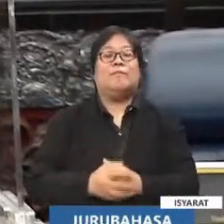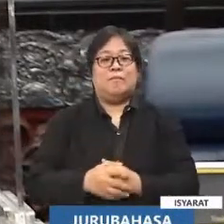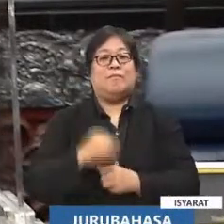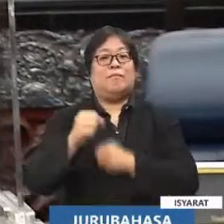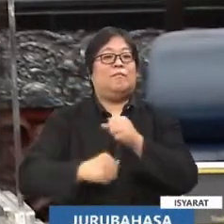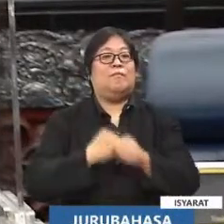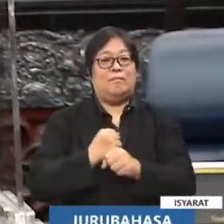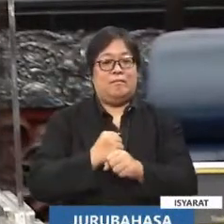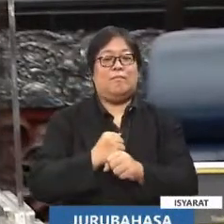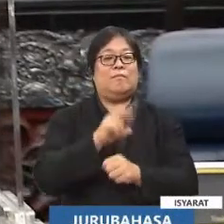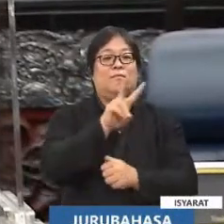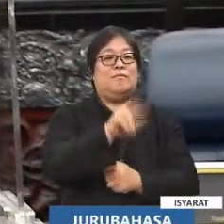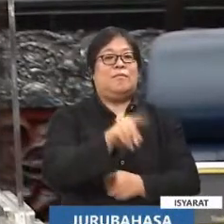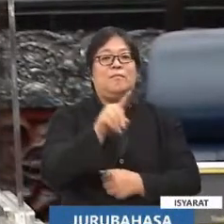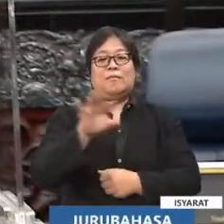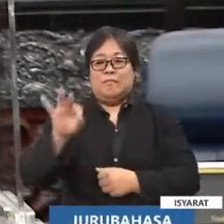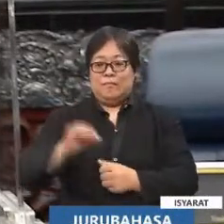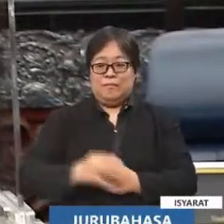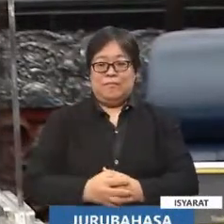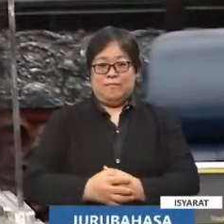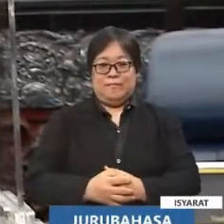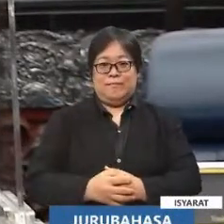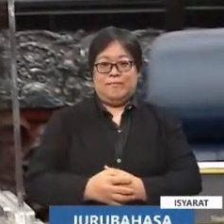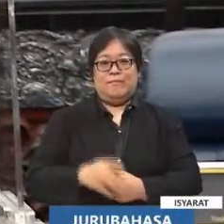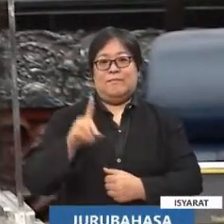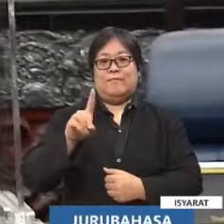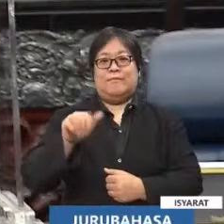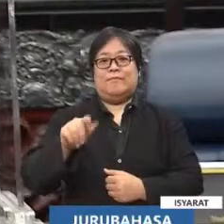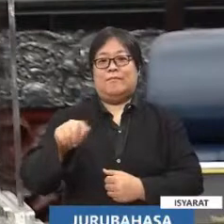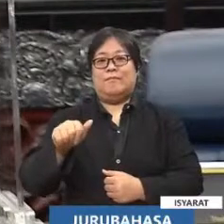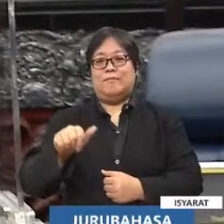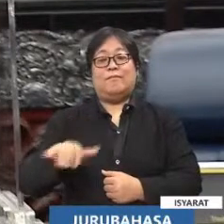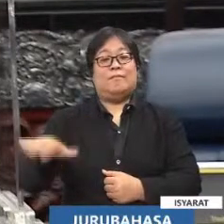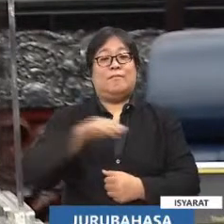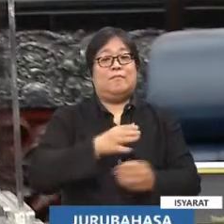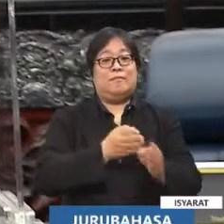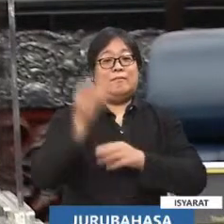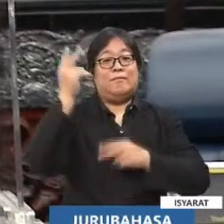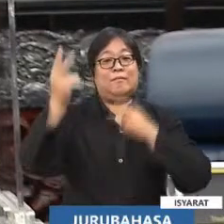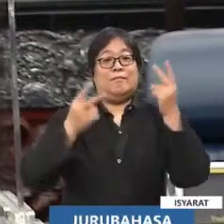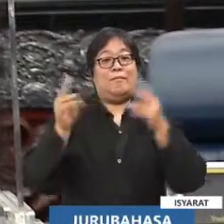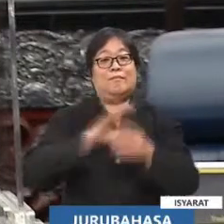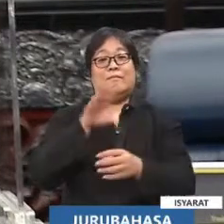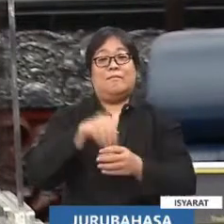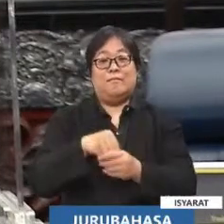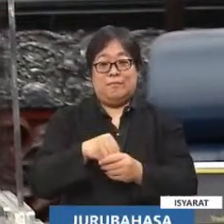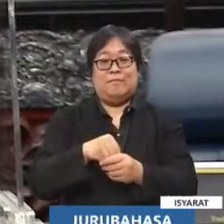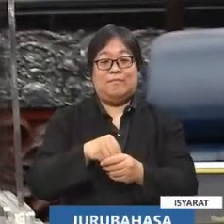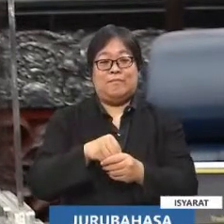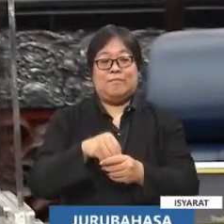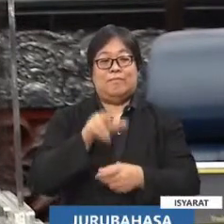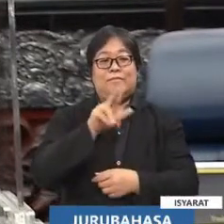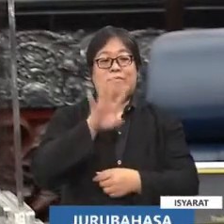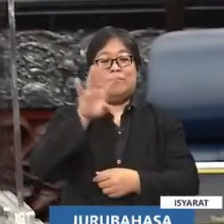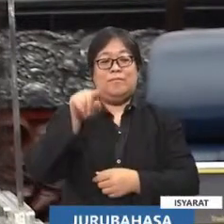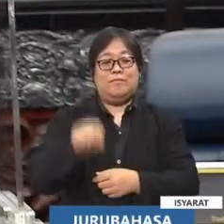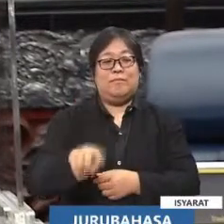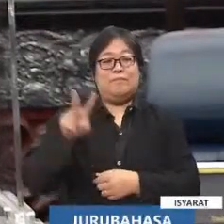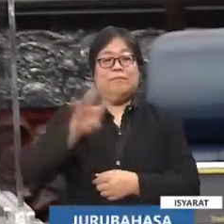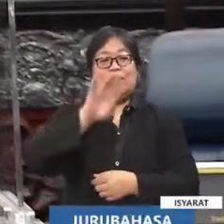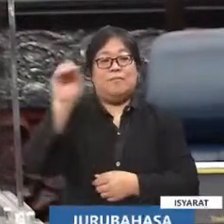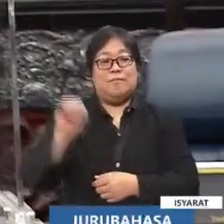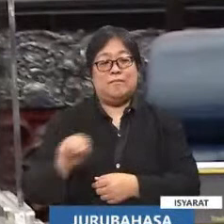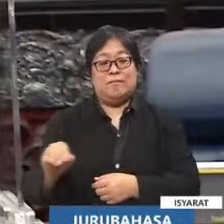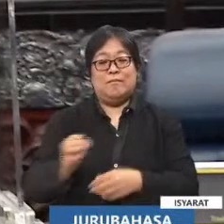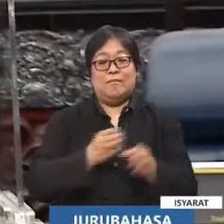tahun 2019. Data guna tenaga dalam industri pelancongan ini merangkumi 34.5%